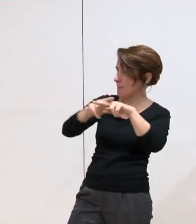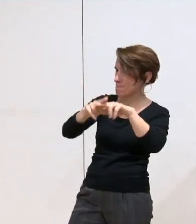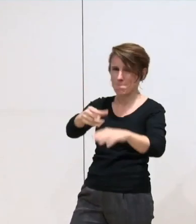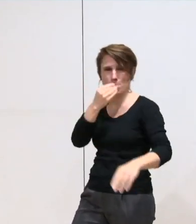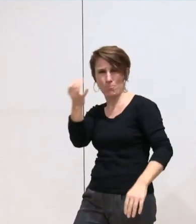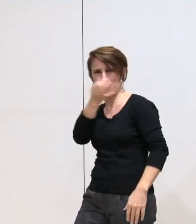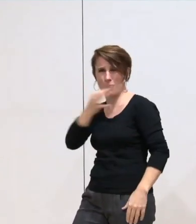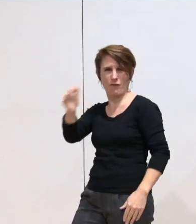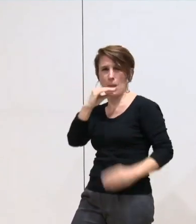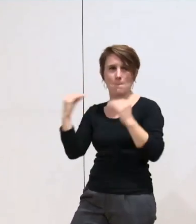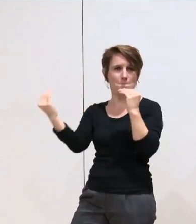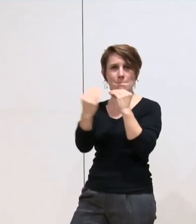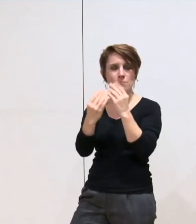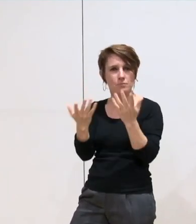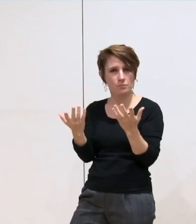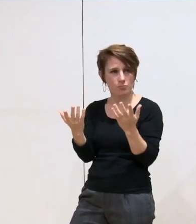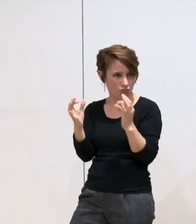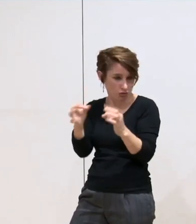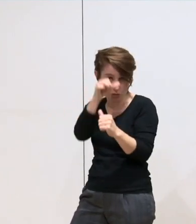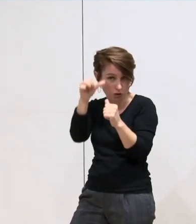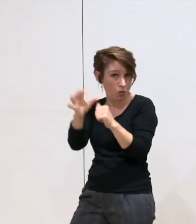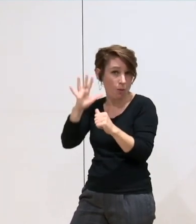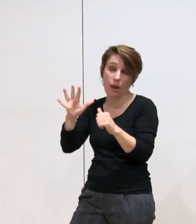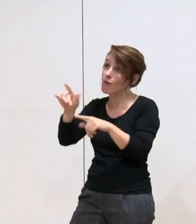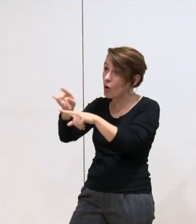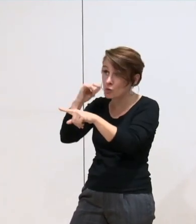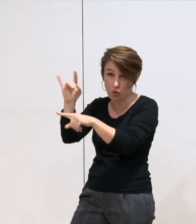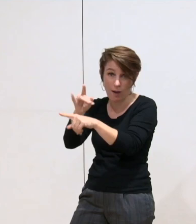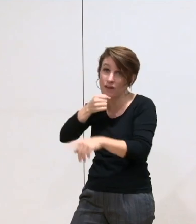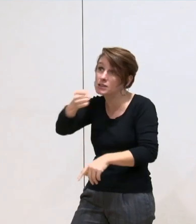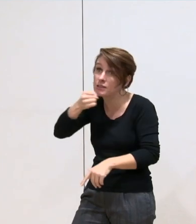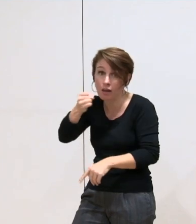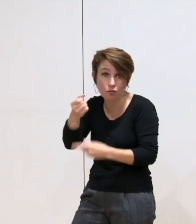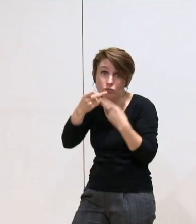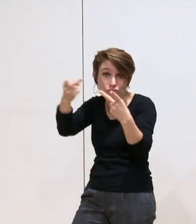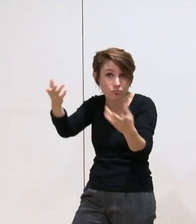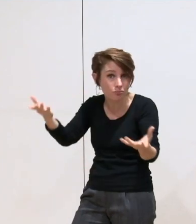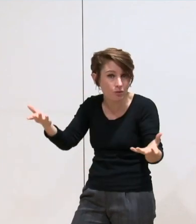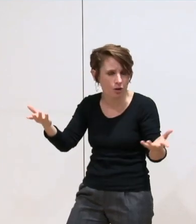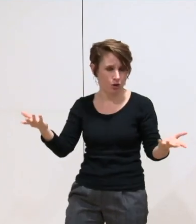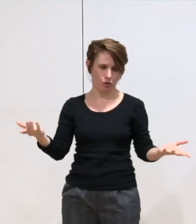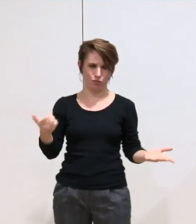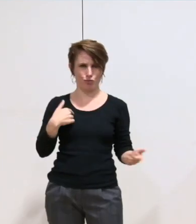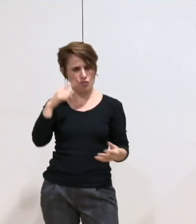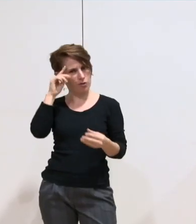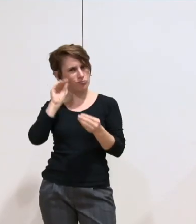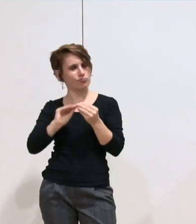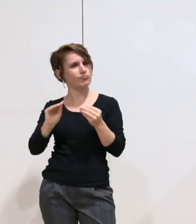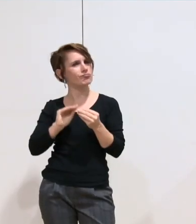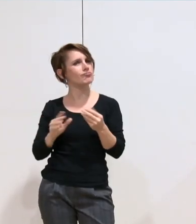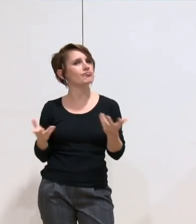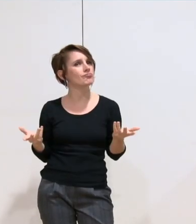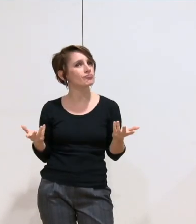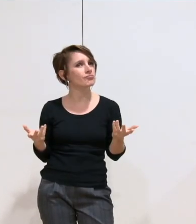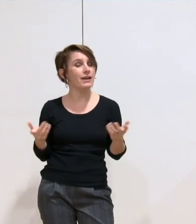C'est de mémoire, donc je peux me tromper, mais c'était la philosophie de l'intervention. Donc je le dis d'autant plus aussi qu'après